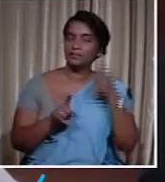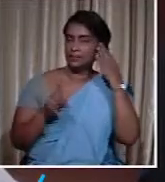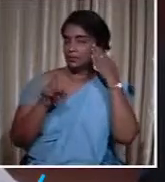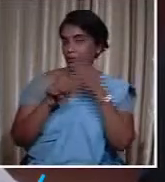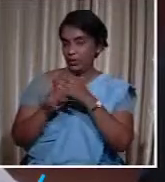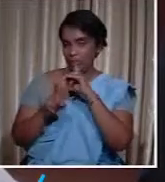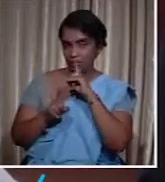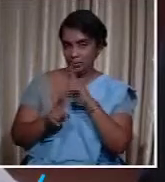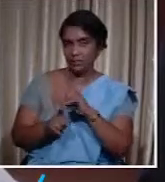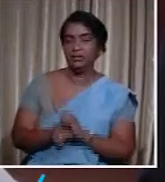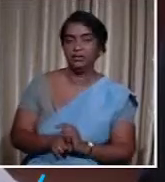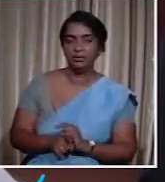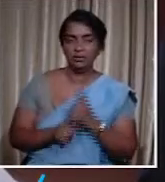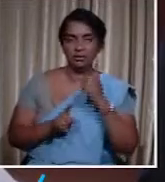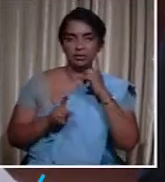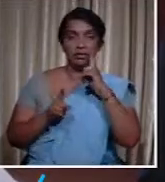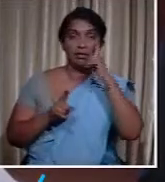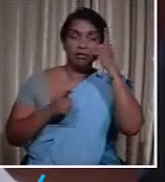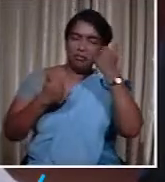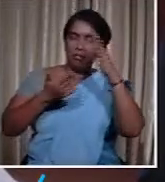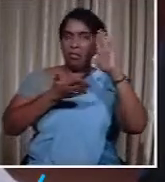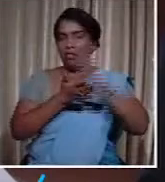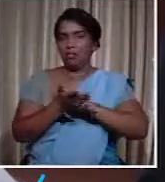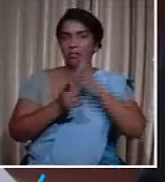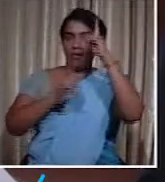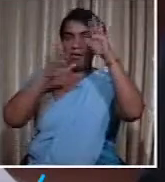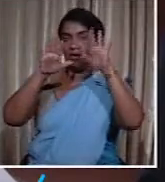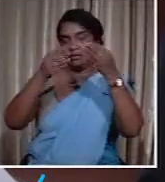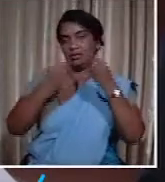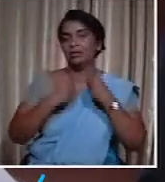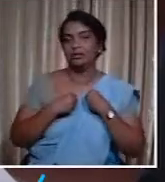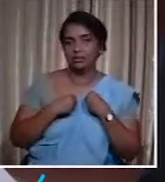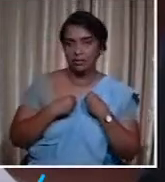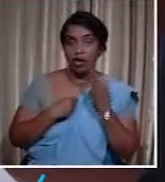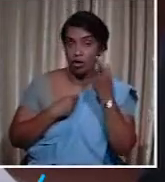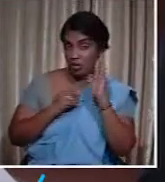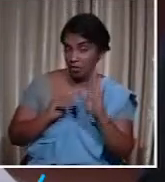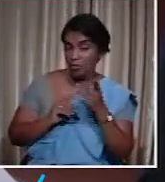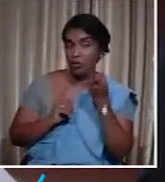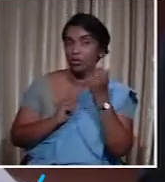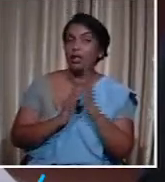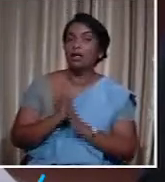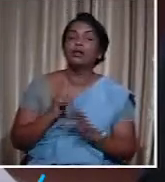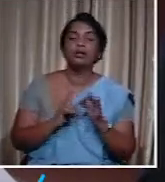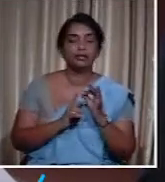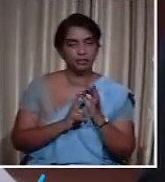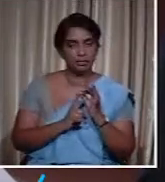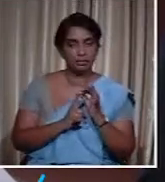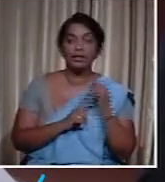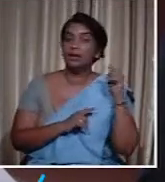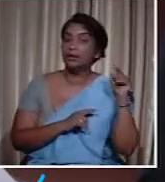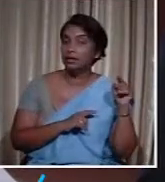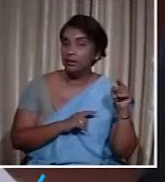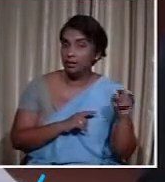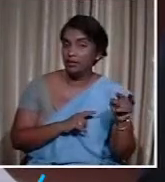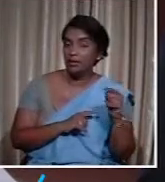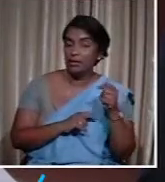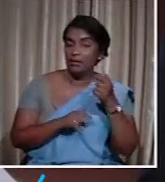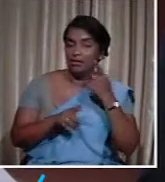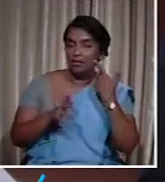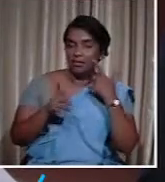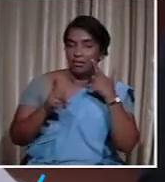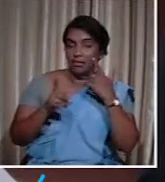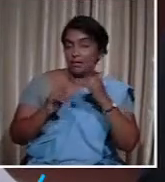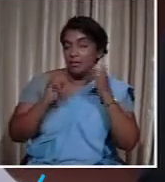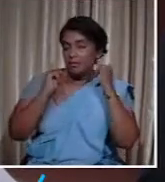කිව්වා වෙස්වලාගත් ආශිර්වාදයක් කියලා. හැබැයි මුදල් අමාත්‍යතුමා මේක වෙස්වලාගත්